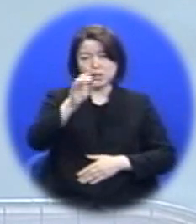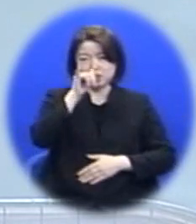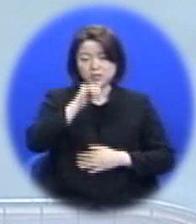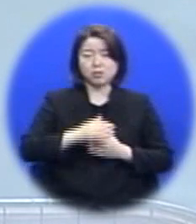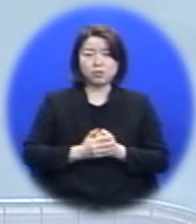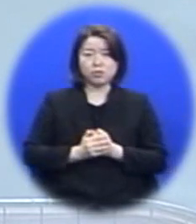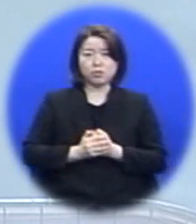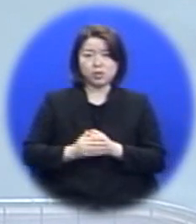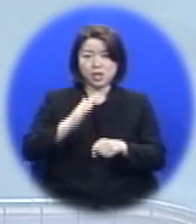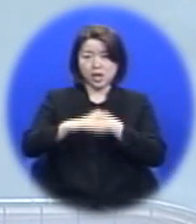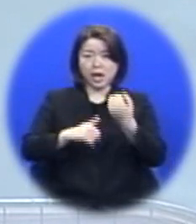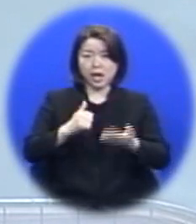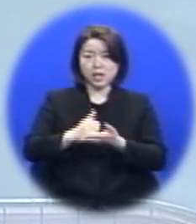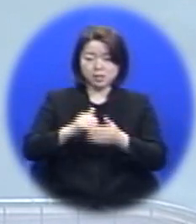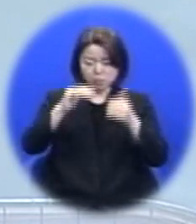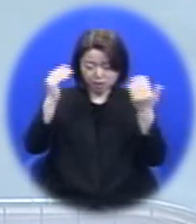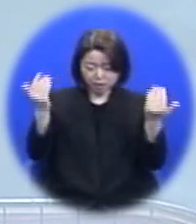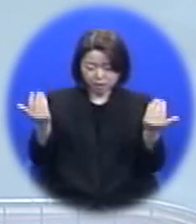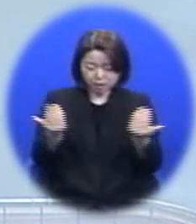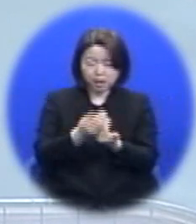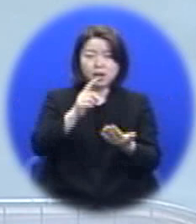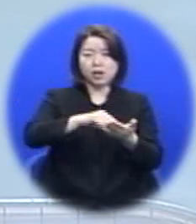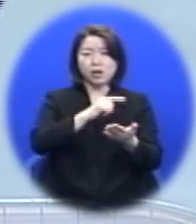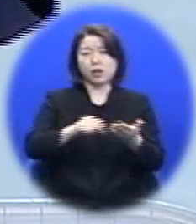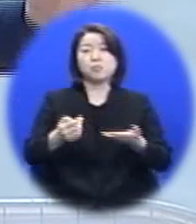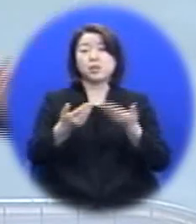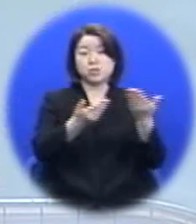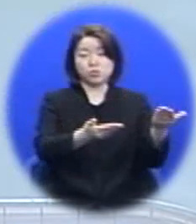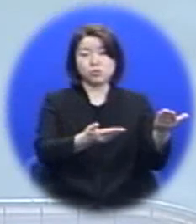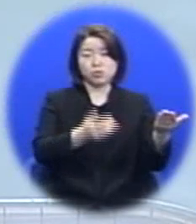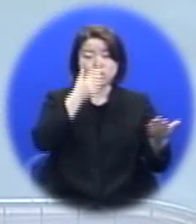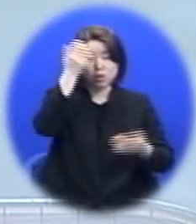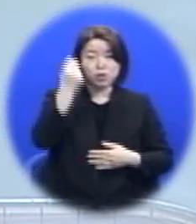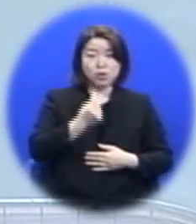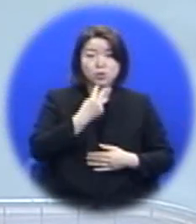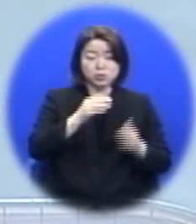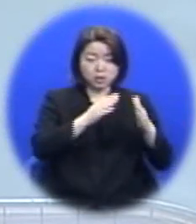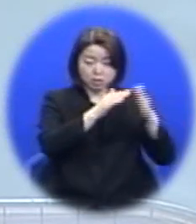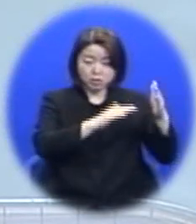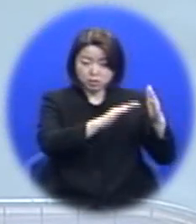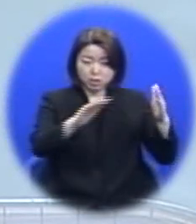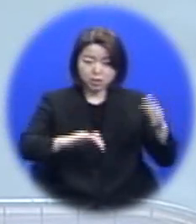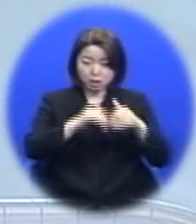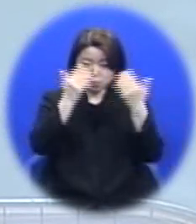하나님이 다 갚아주셨잖아요. 요셉과 그 가문을 완전히 바꿔주셨잖아요.